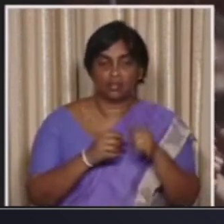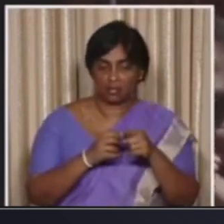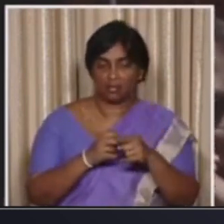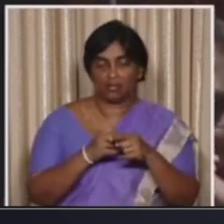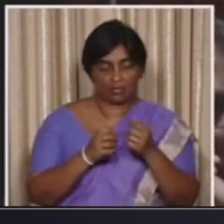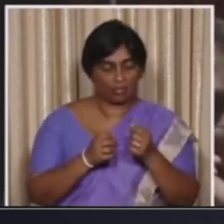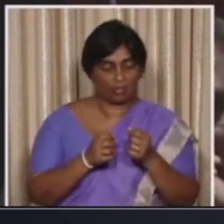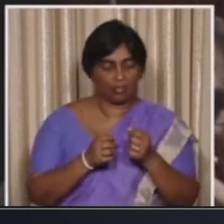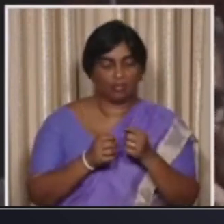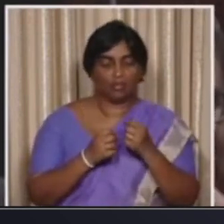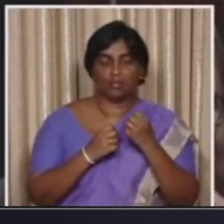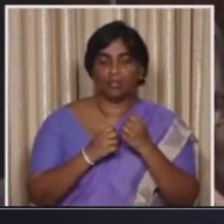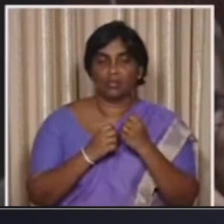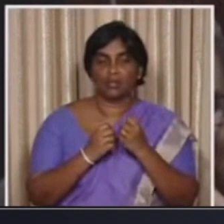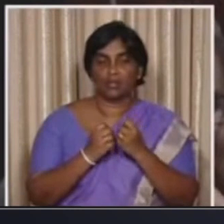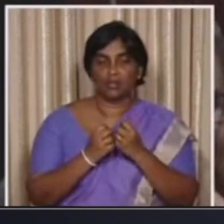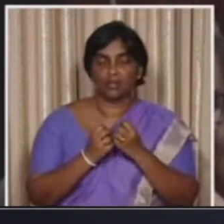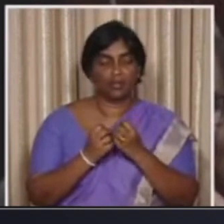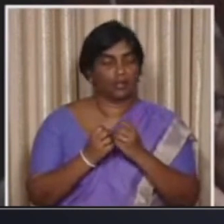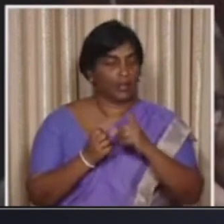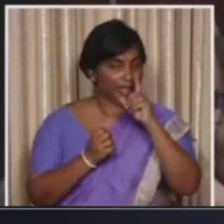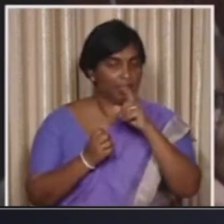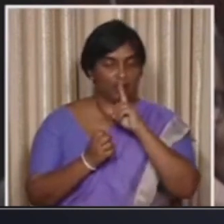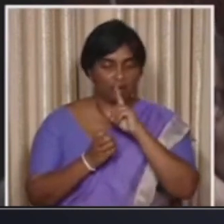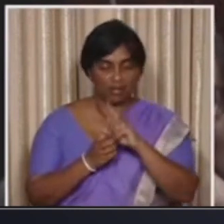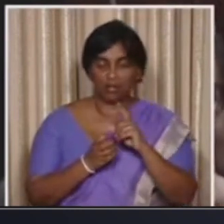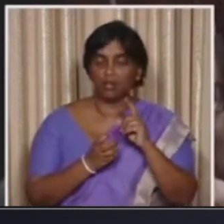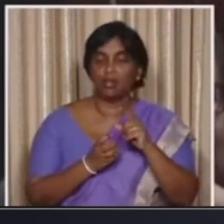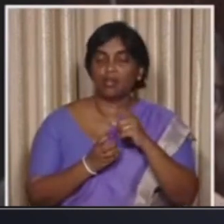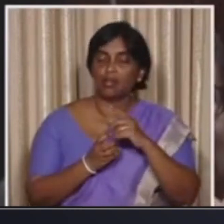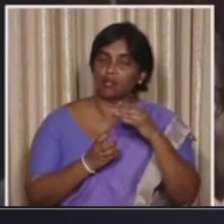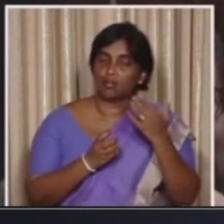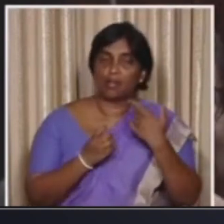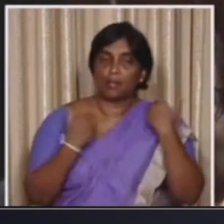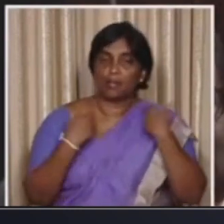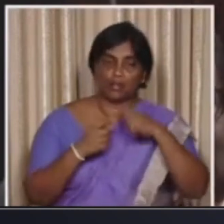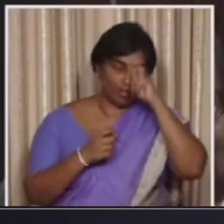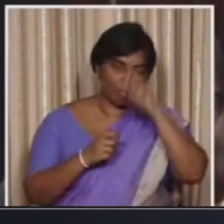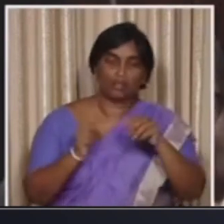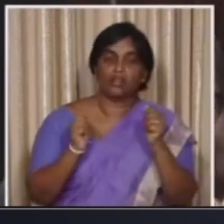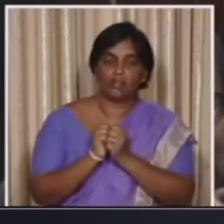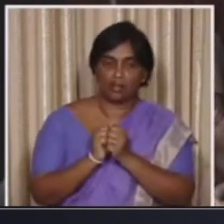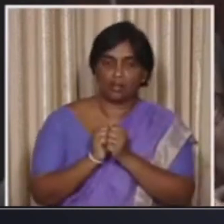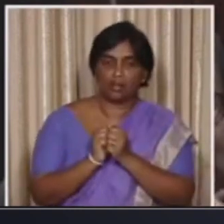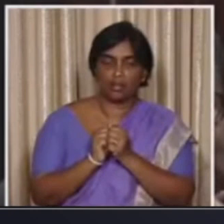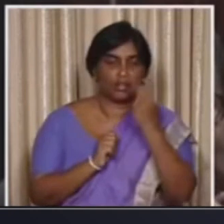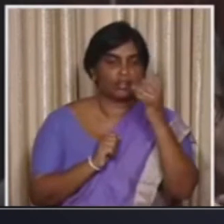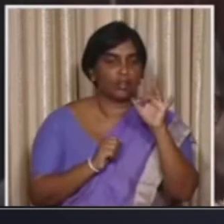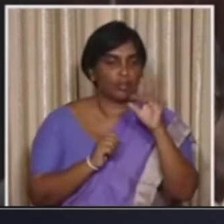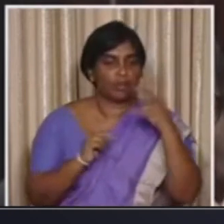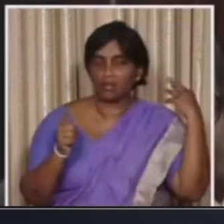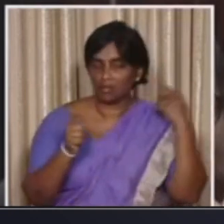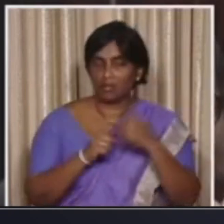නිසා ගරු සභාපතිතුමනි එකක් කියන්න ඕනේ. මොනවා වුණත් මහින්ද මහත්තයා වැඩක් කරා. 2015ට